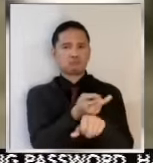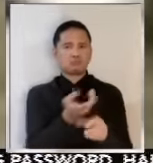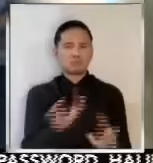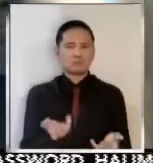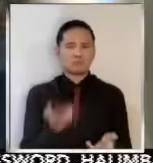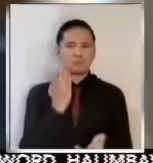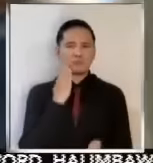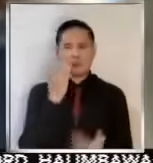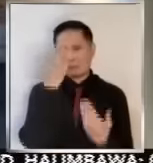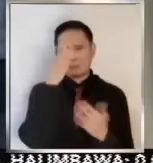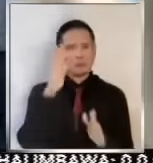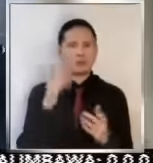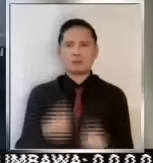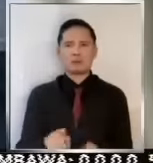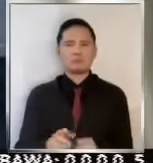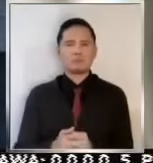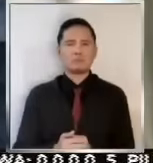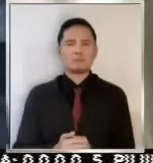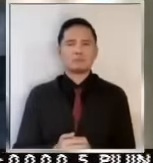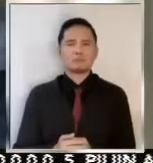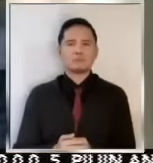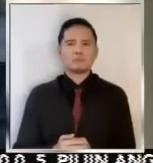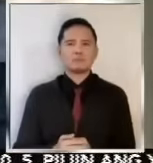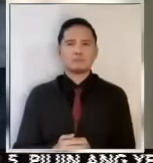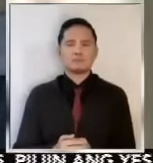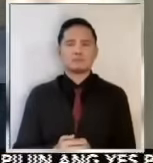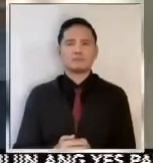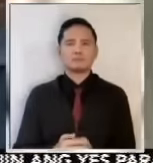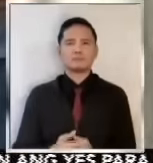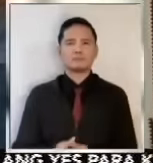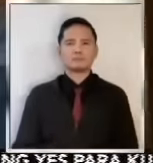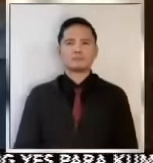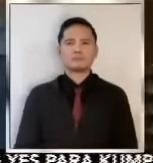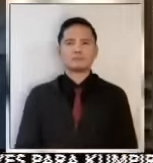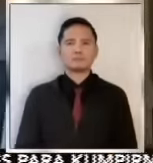ko alam. Emil Sumangil, nakatutok, 24 oras.